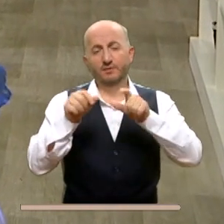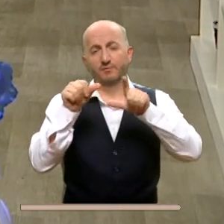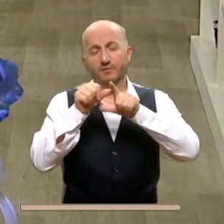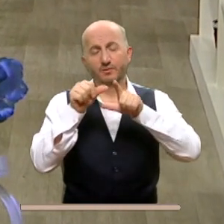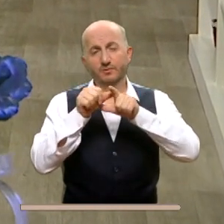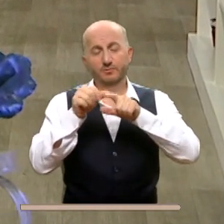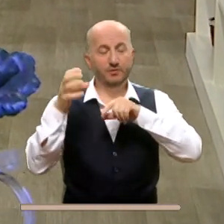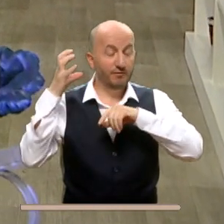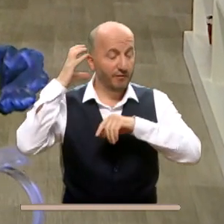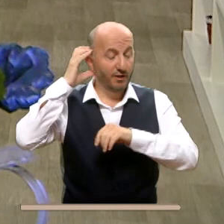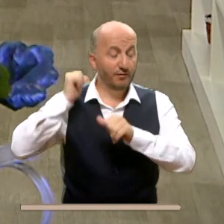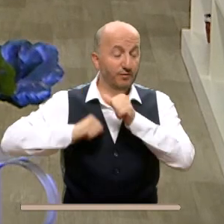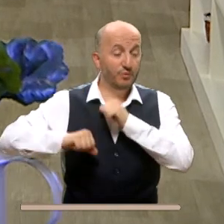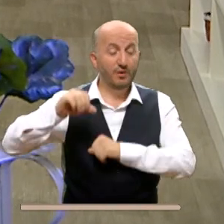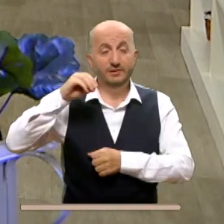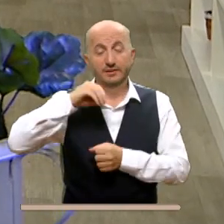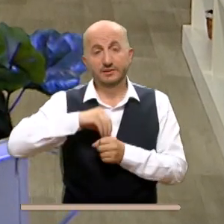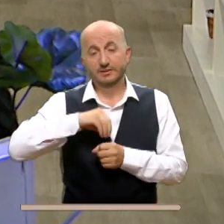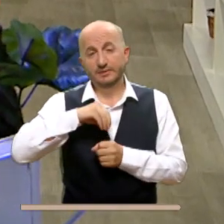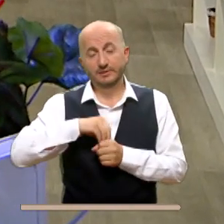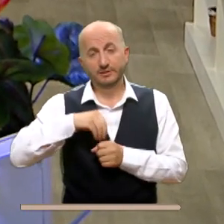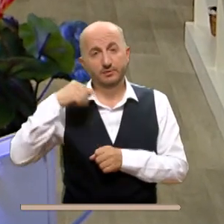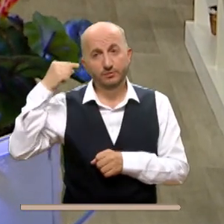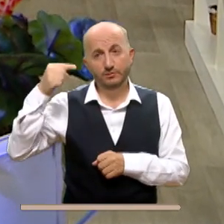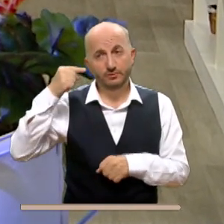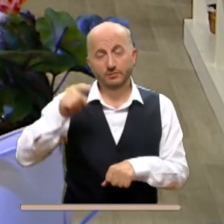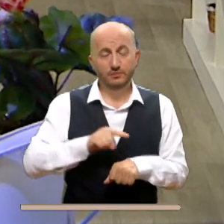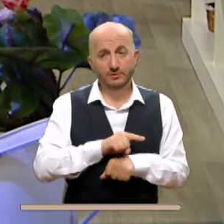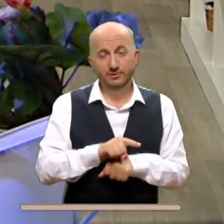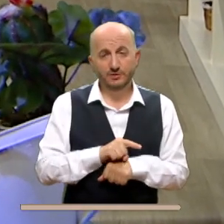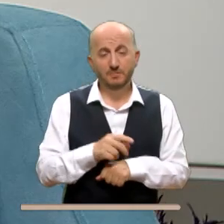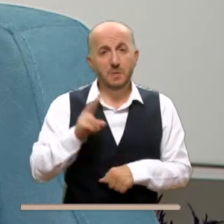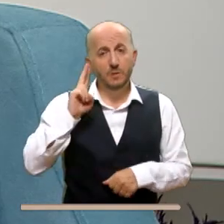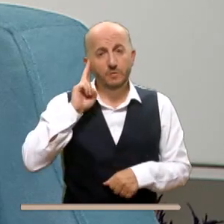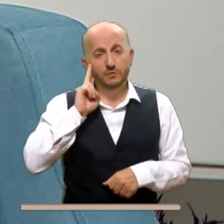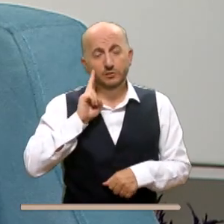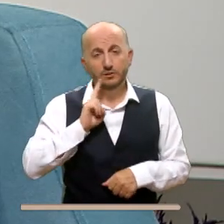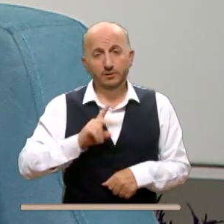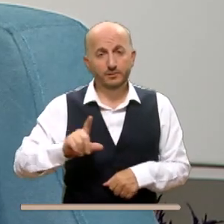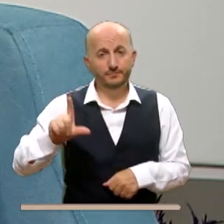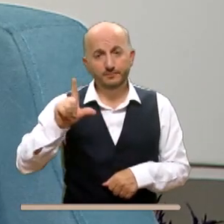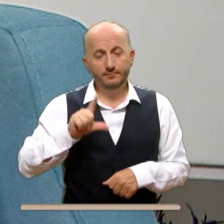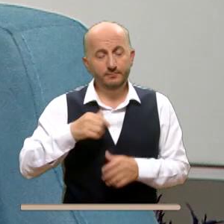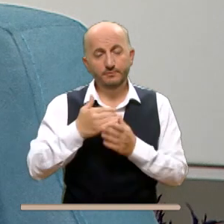bir vakıf üniversitesi için düşünüldüğünde zengin lisans programlarına